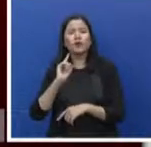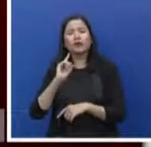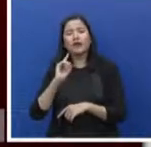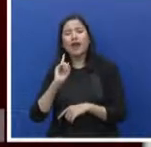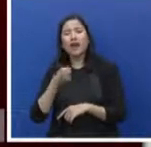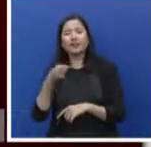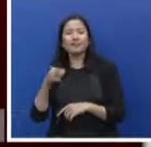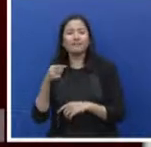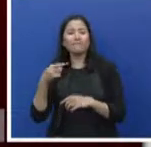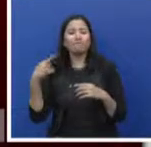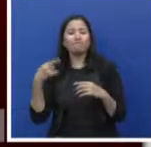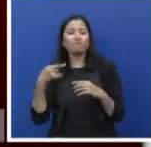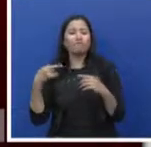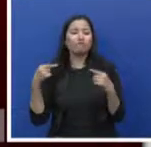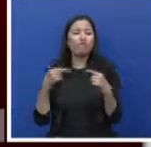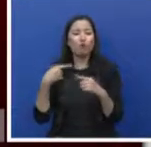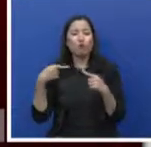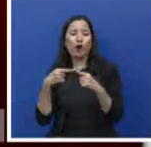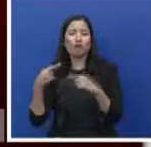Relations. Apa kabar Mbak Sinto?